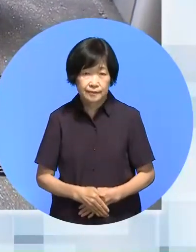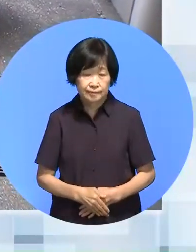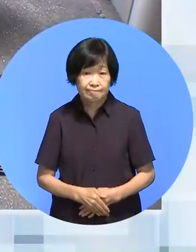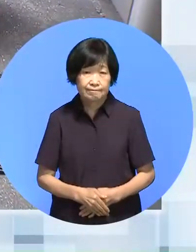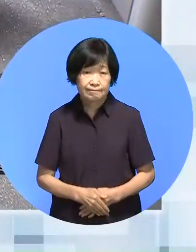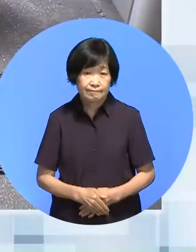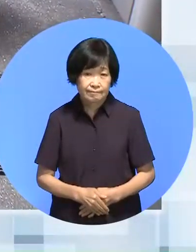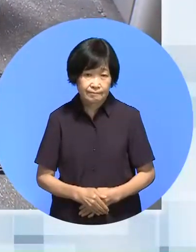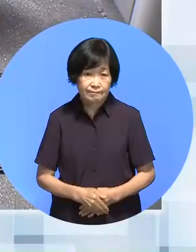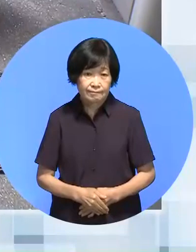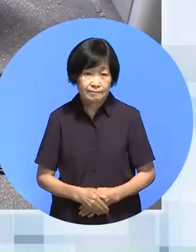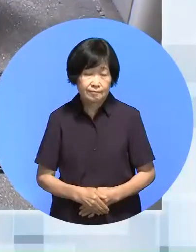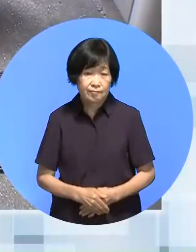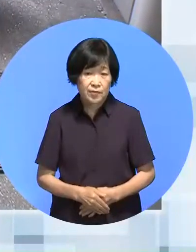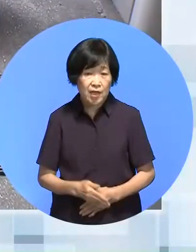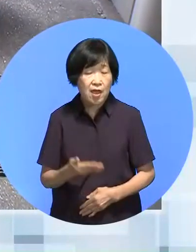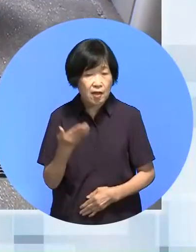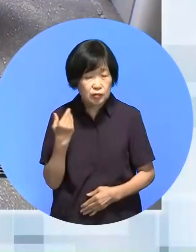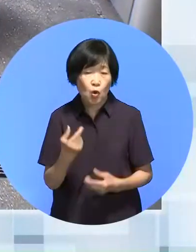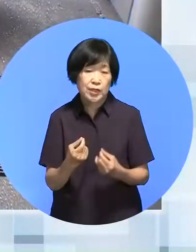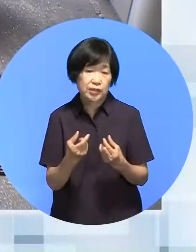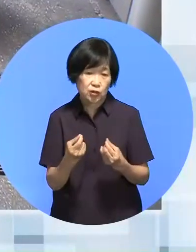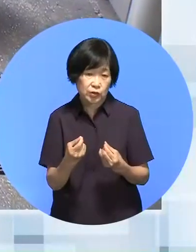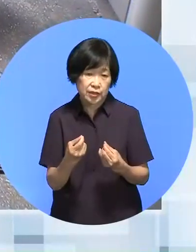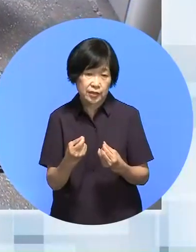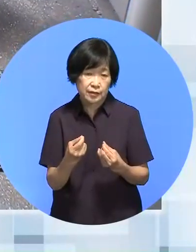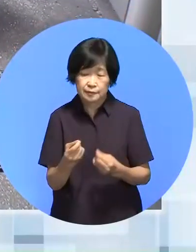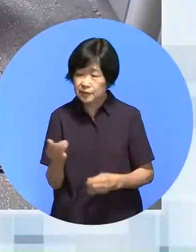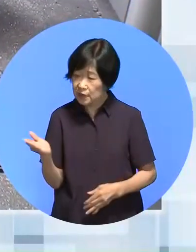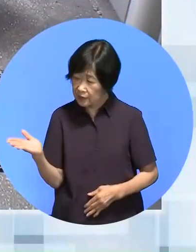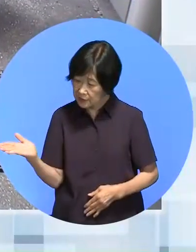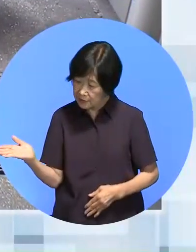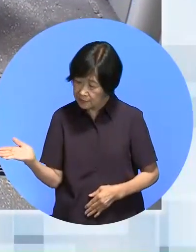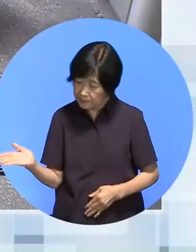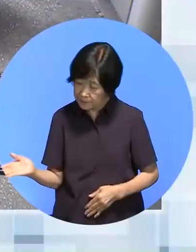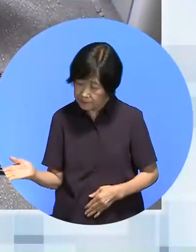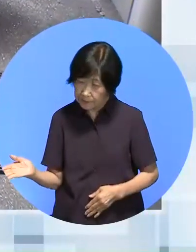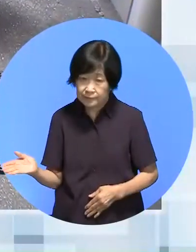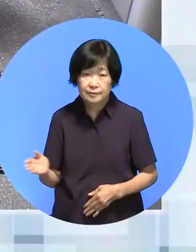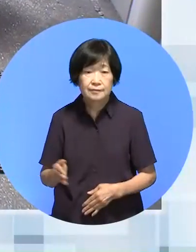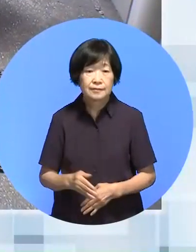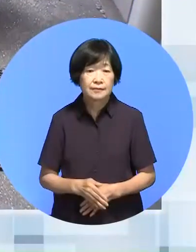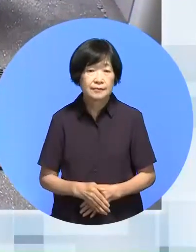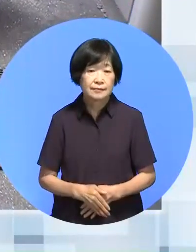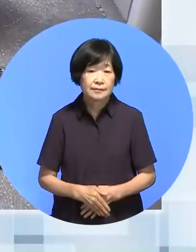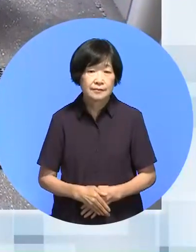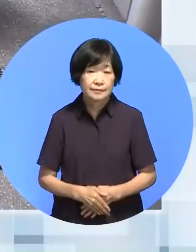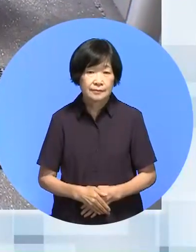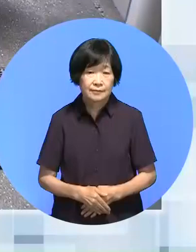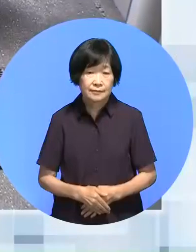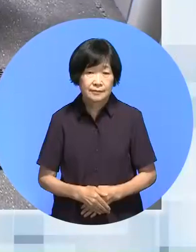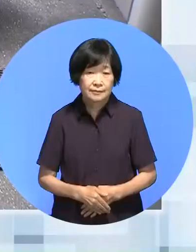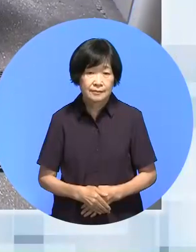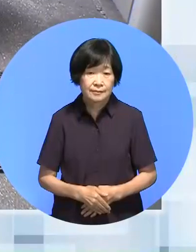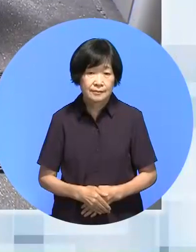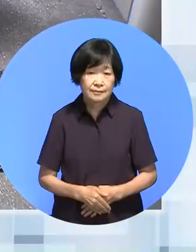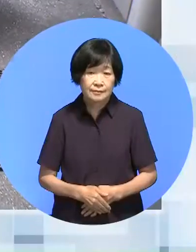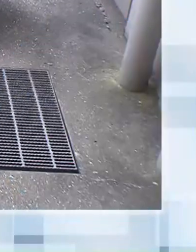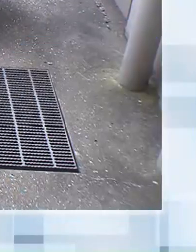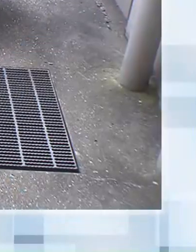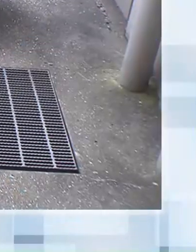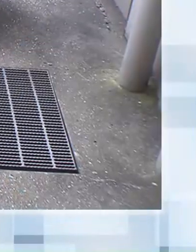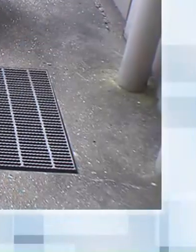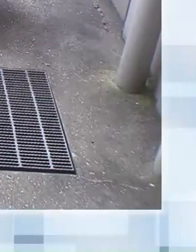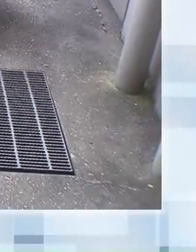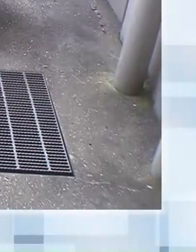先ほどと同じように首筋や脇、足の付け根などを冷やします。その後、この状態のまま